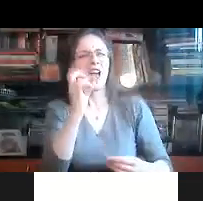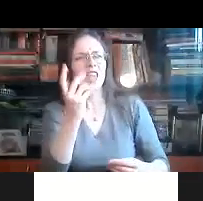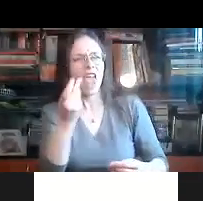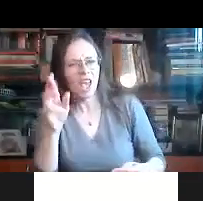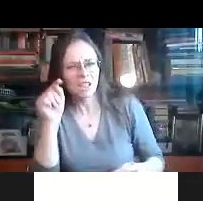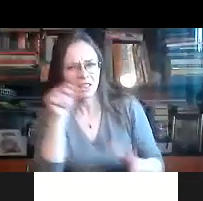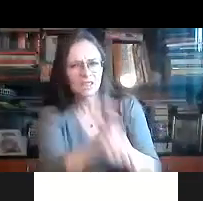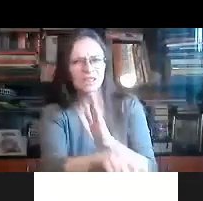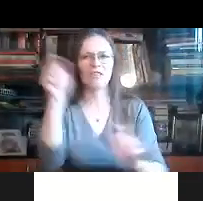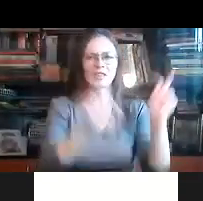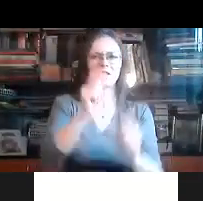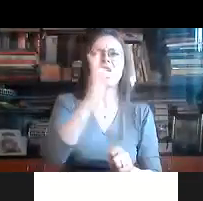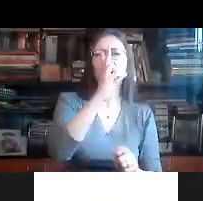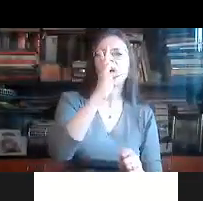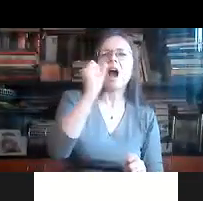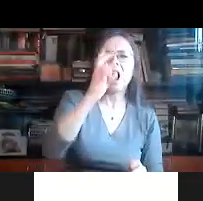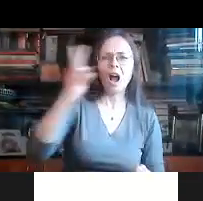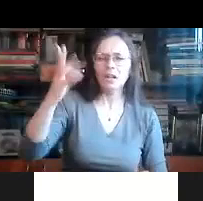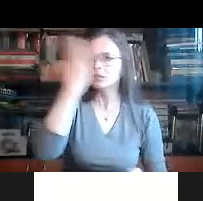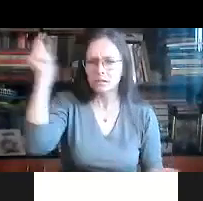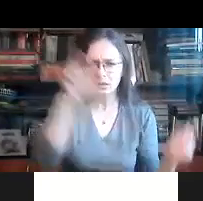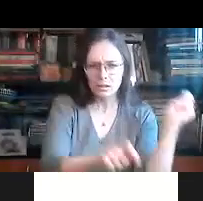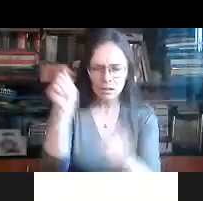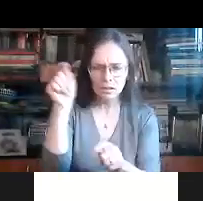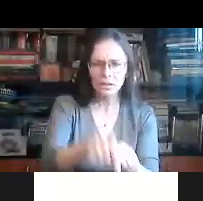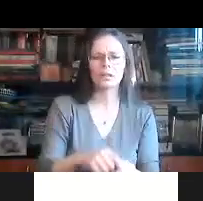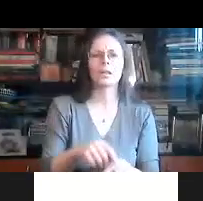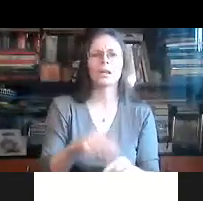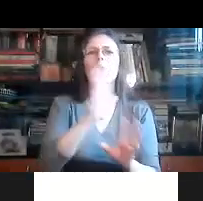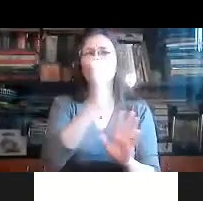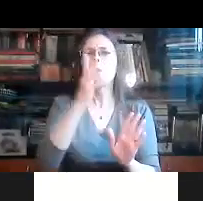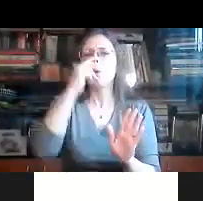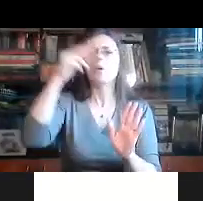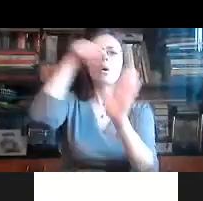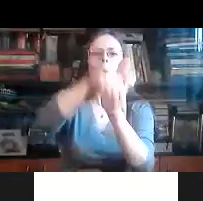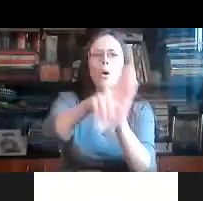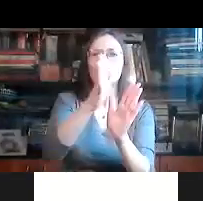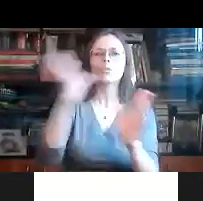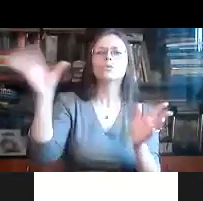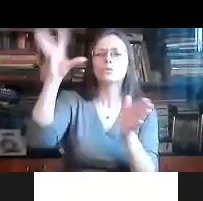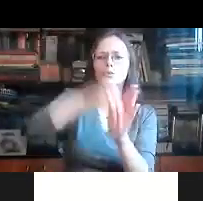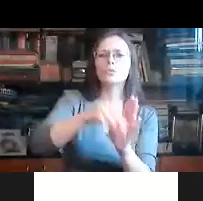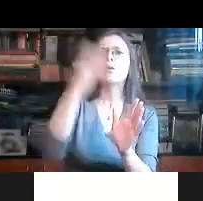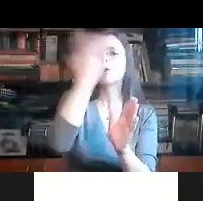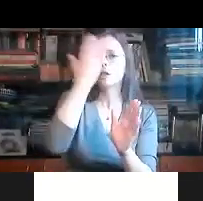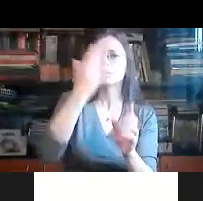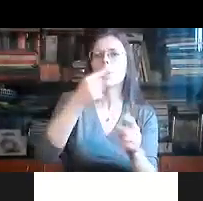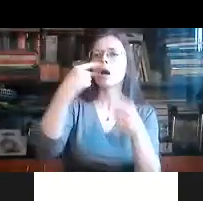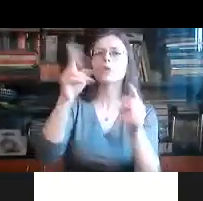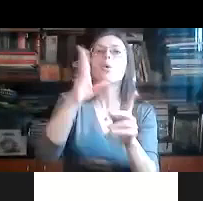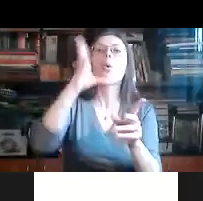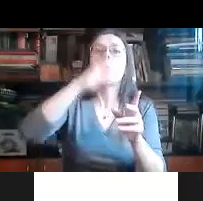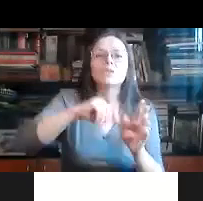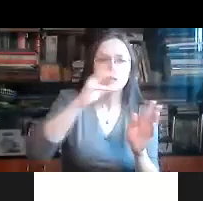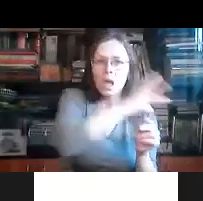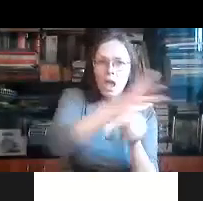есть будут показывать фильмы, которые уже успели выйти. Сергей абсолютно прав, что, да, если мы, Света, можем с тобой вдвоем репетировать там на свой страх и риск,